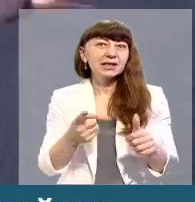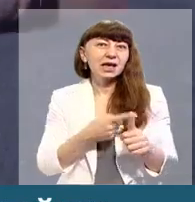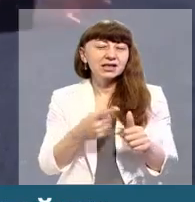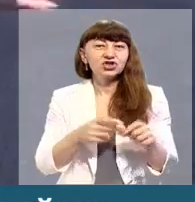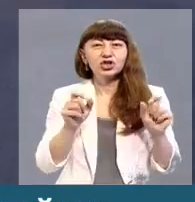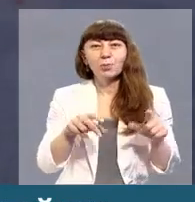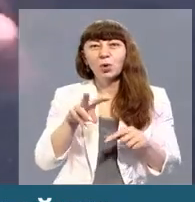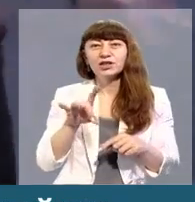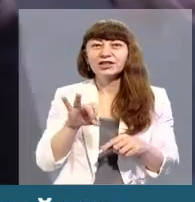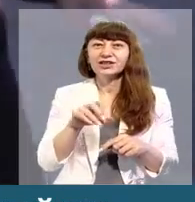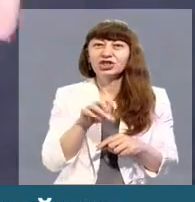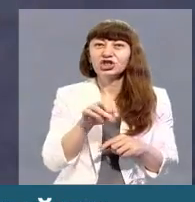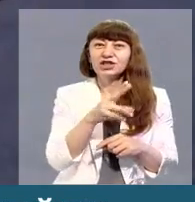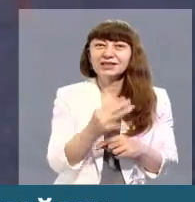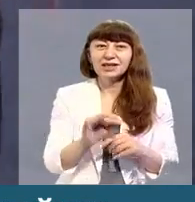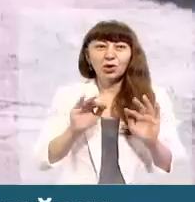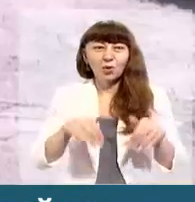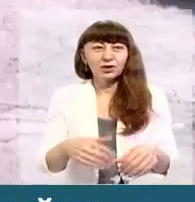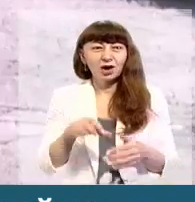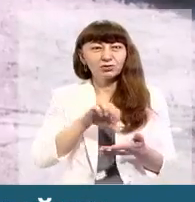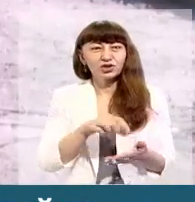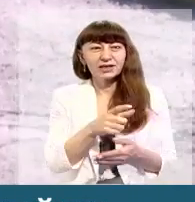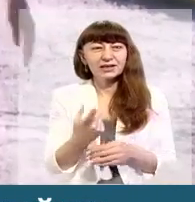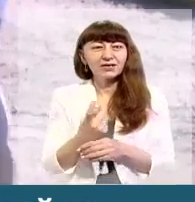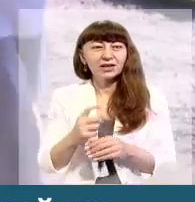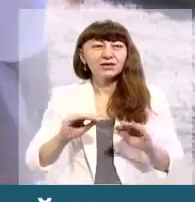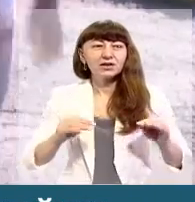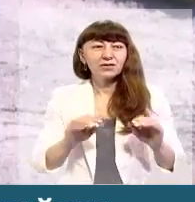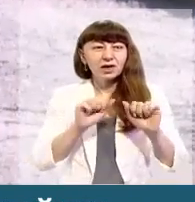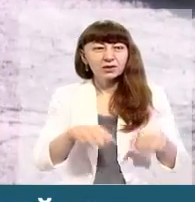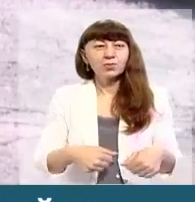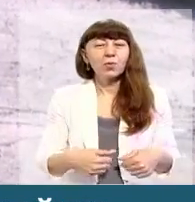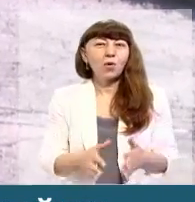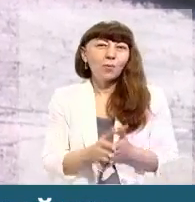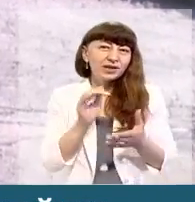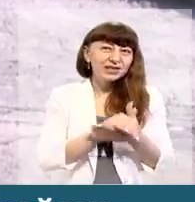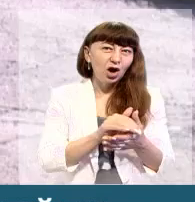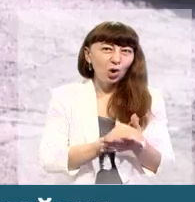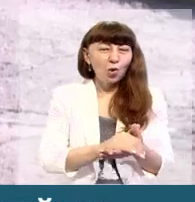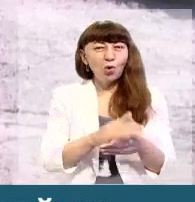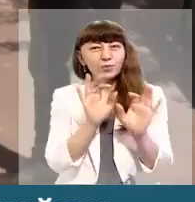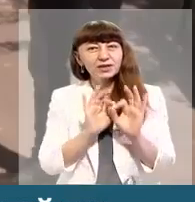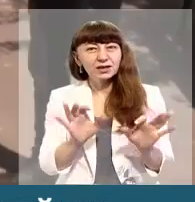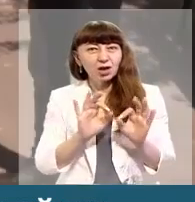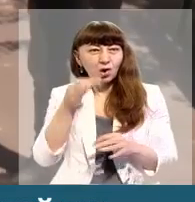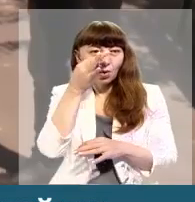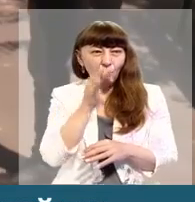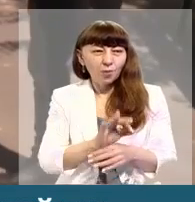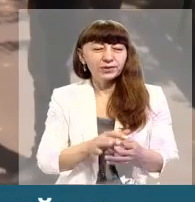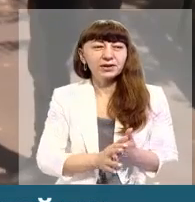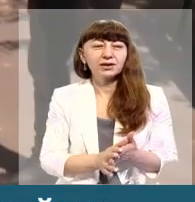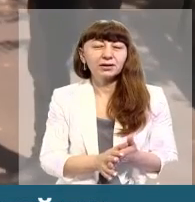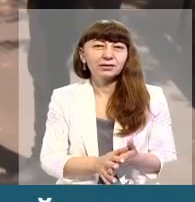Житигоринский политехнический колледж. Для участников данный фестиваль стал возможностью завести новые знакомства, поделиться опытом с земляками